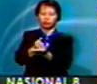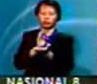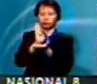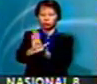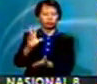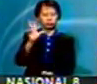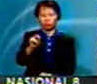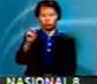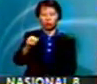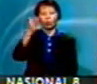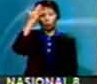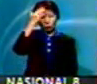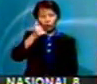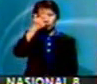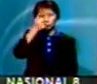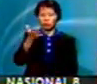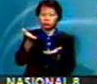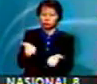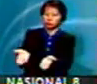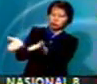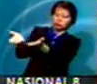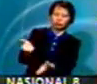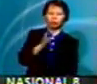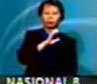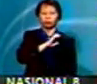lah. Sebab apa? Ini kita serahkan pada polis